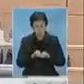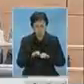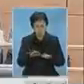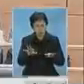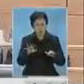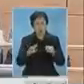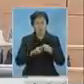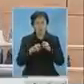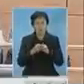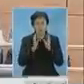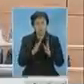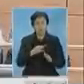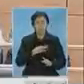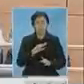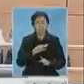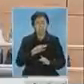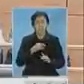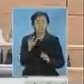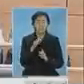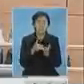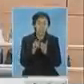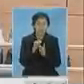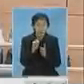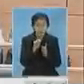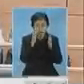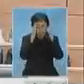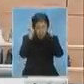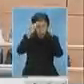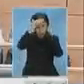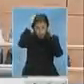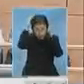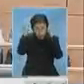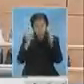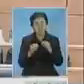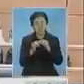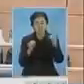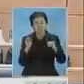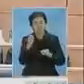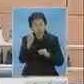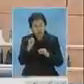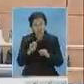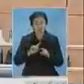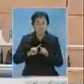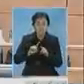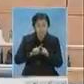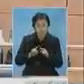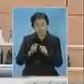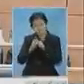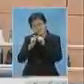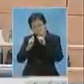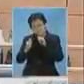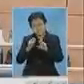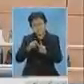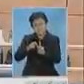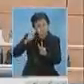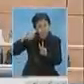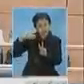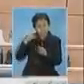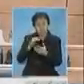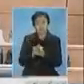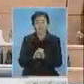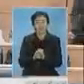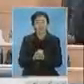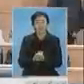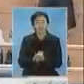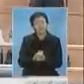เสื้อสีน้ำเงินชายชกตัดผมสั้นเกรียนมาพร้อมอาวุธไม้มีดปืนหนังสติ๊กที่มาดักทำร้ายประชาชน